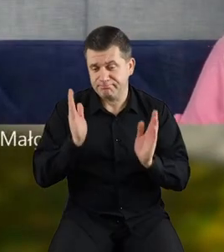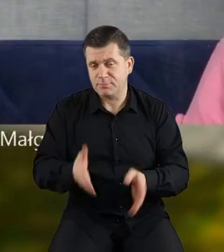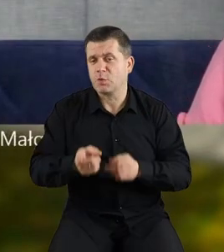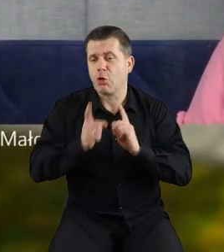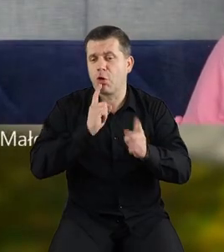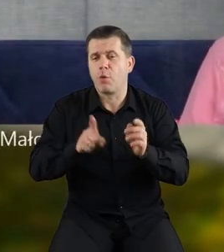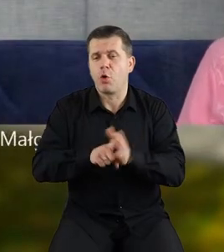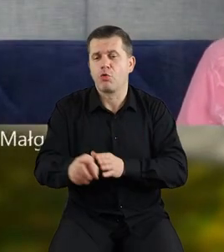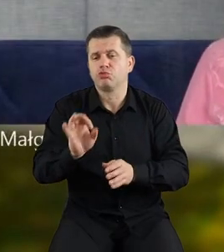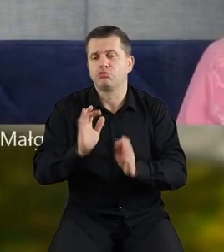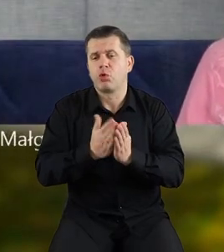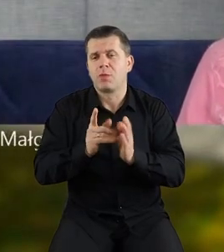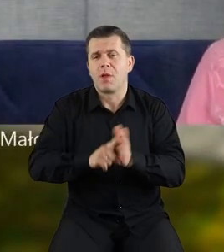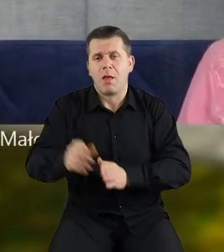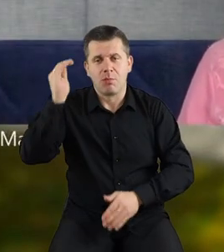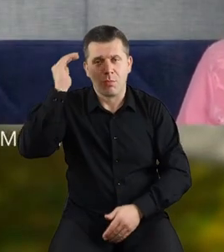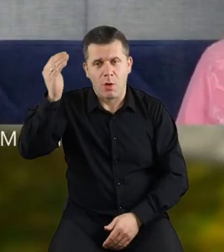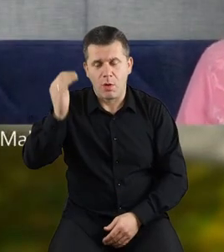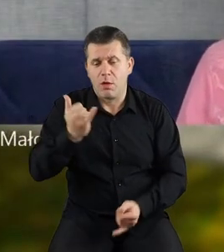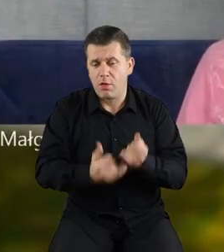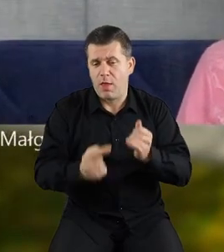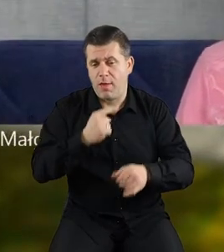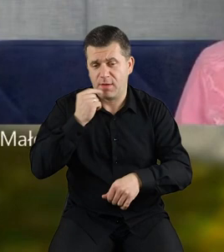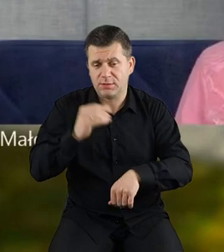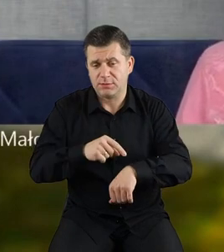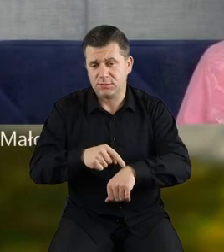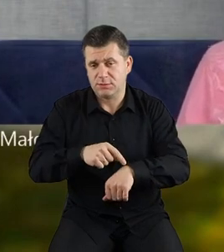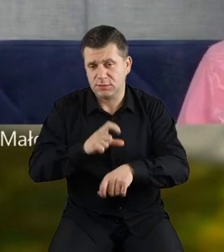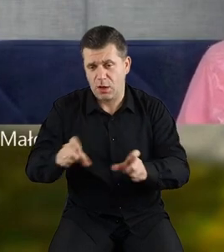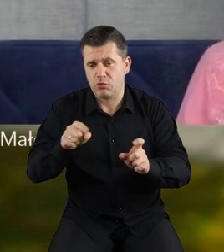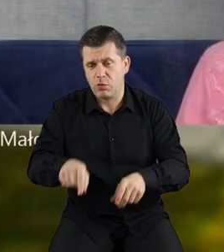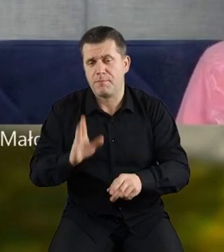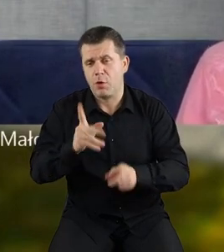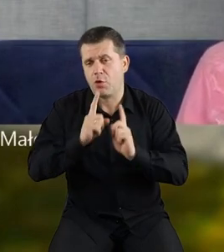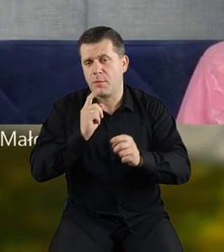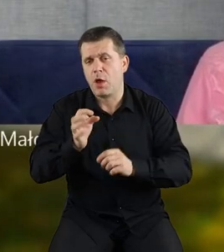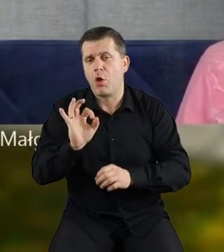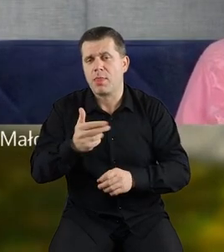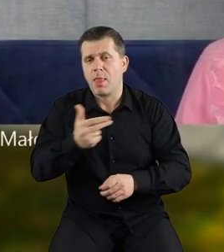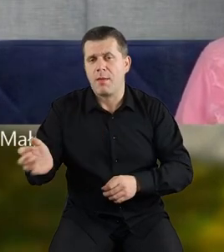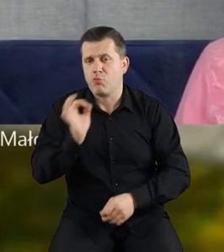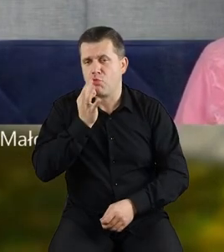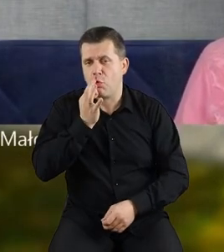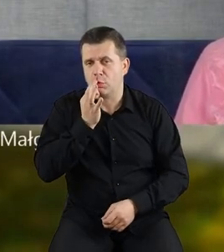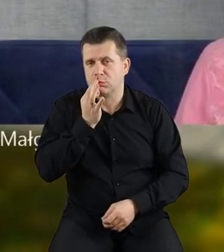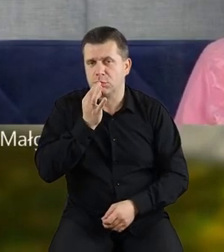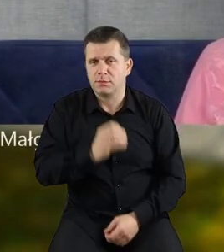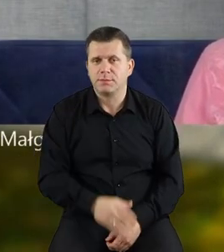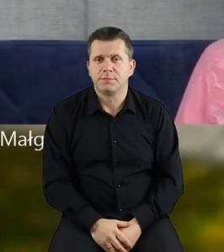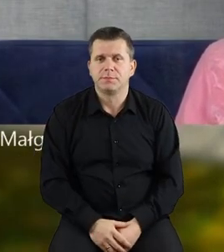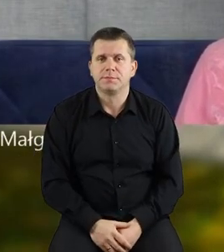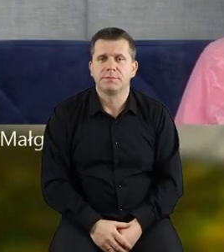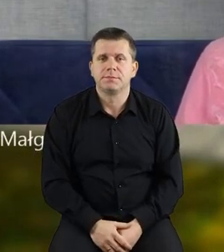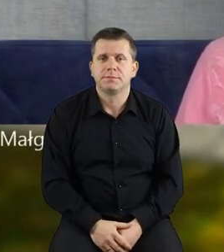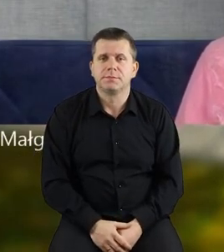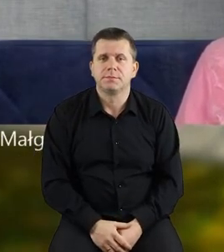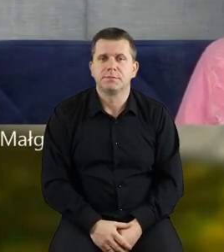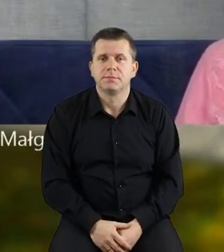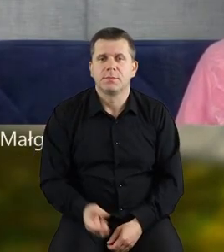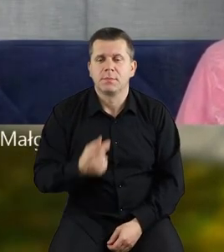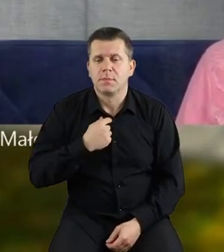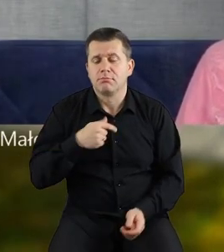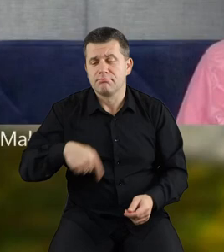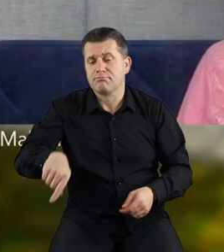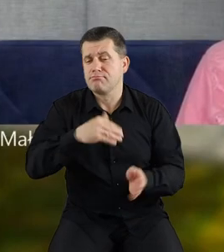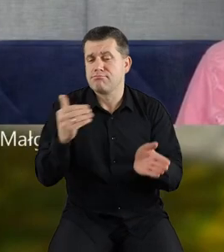Mamy rozmawiać o książkach dla dorosłych przede wszystkim, jak nam starczy czasu, to wrócimy do młodzieżówek. Żeby nas nie zastała noc, to